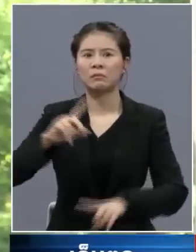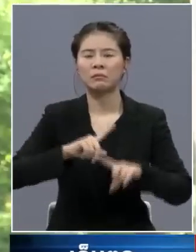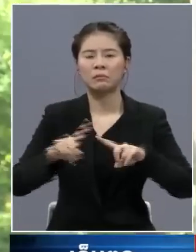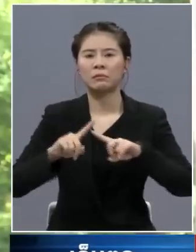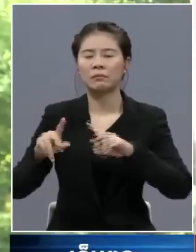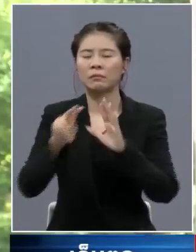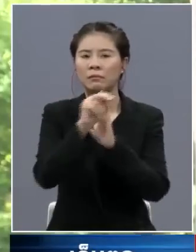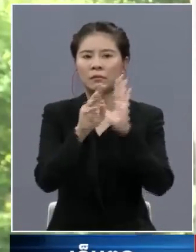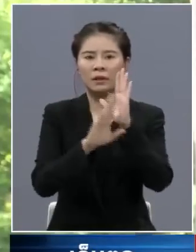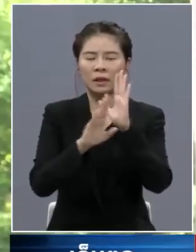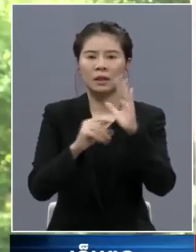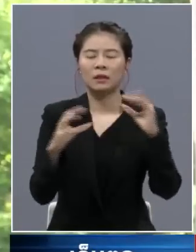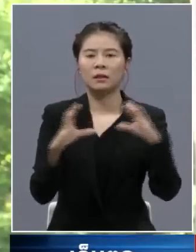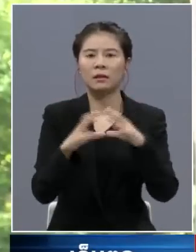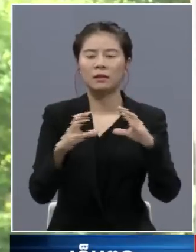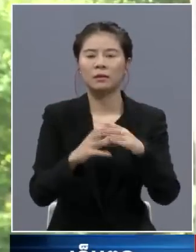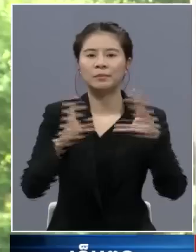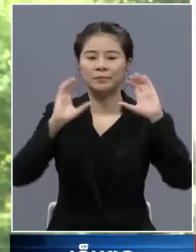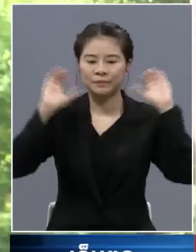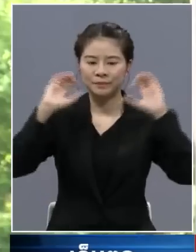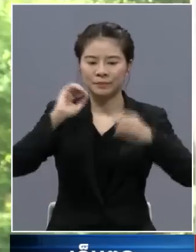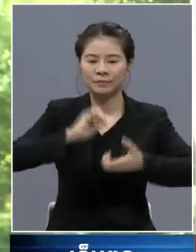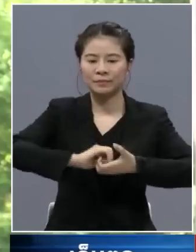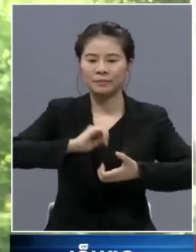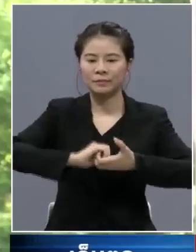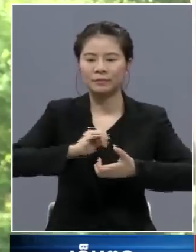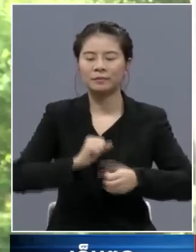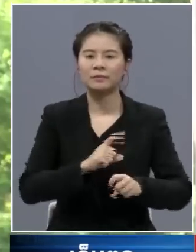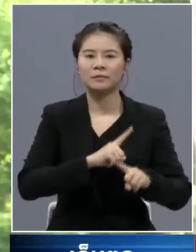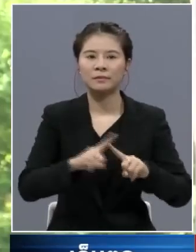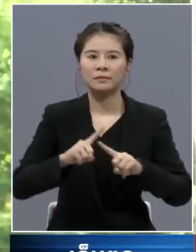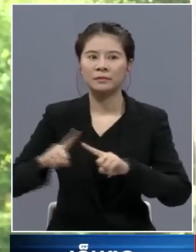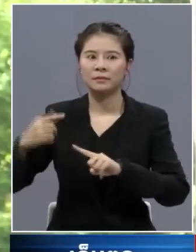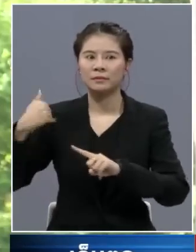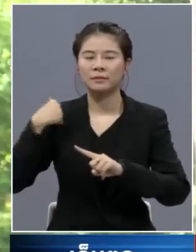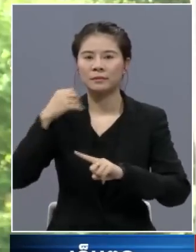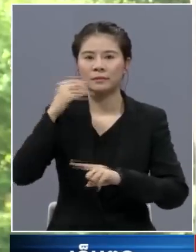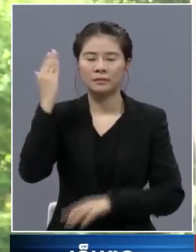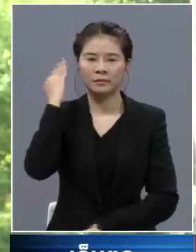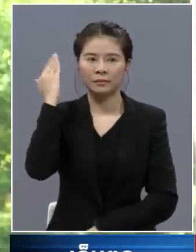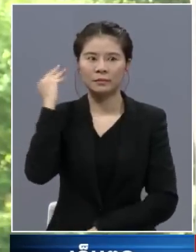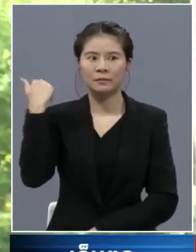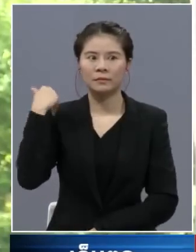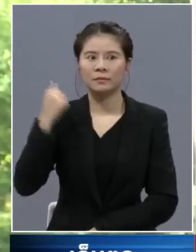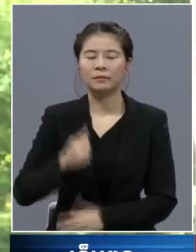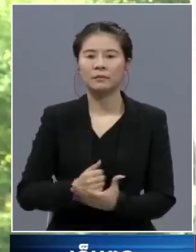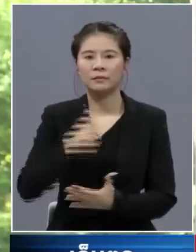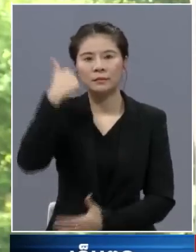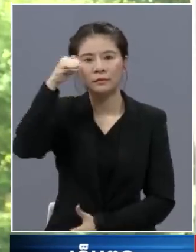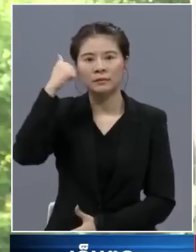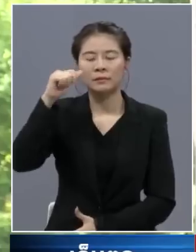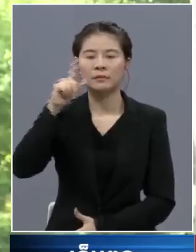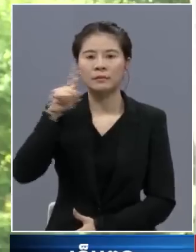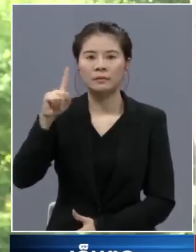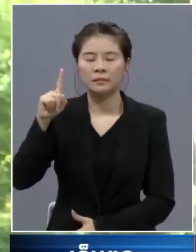นโยบายของพรรคร่วมครับที่เราคุยกันไปเมื่อสักครู่นี้ว่าไอ้ที่เคยบอกไว้ว่าจะทำให้ทัน100วัน50วัน